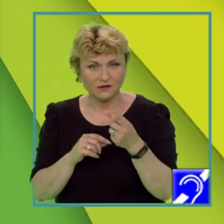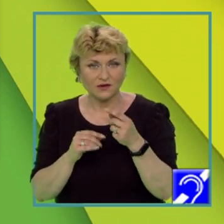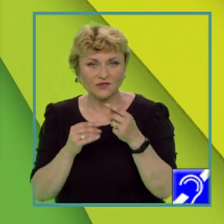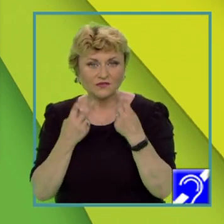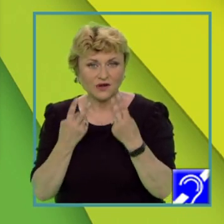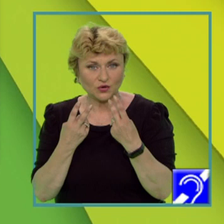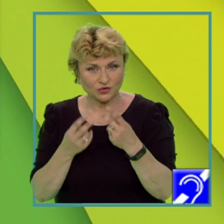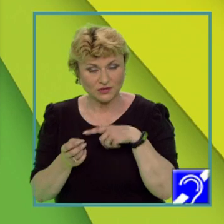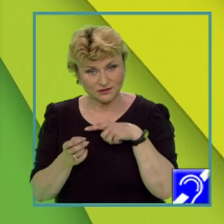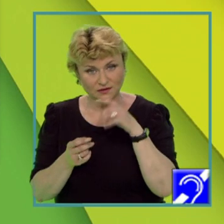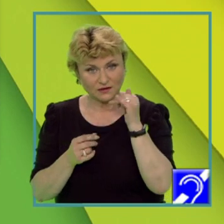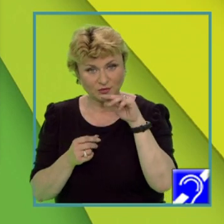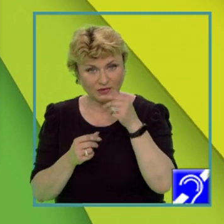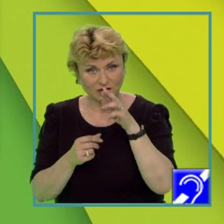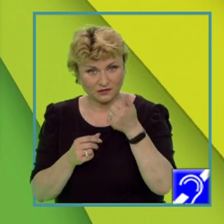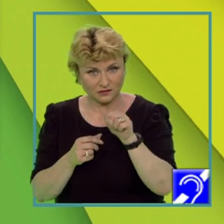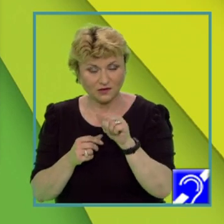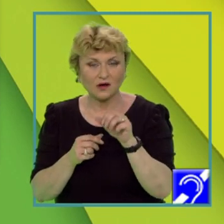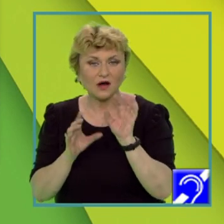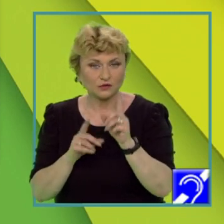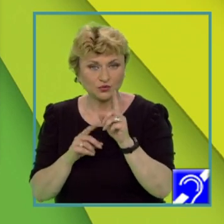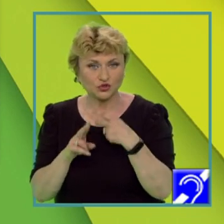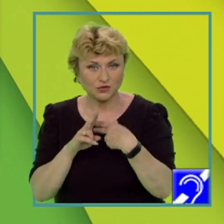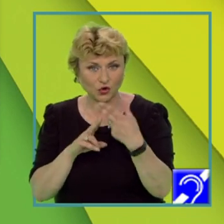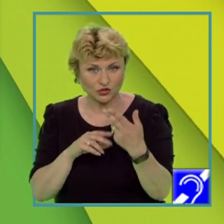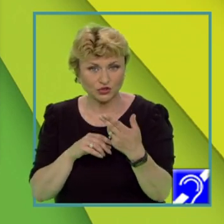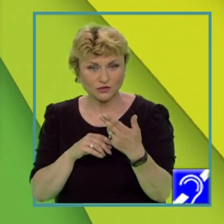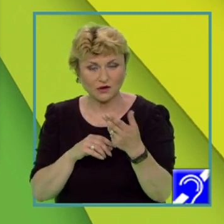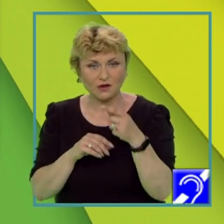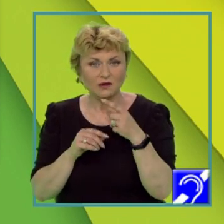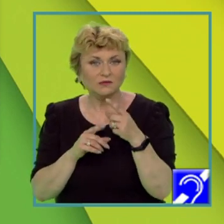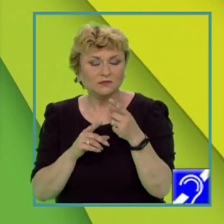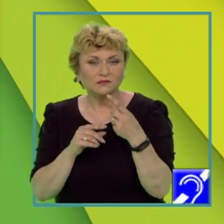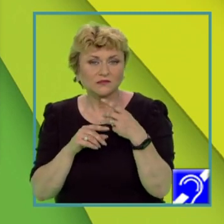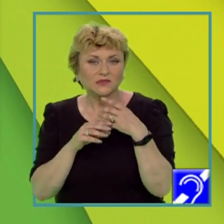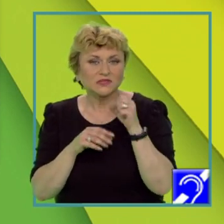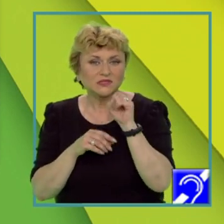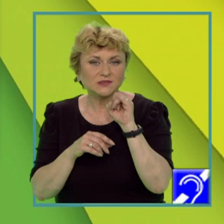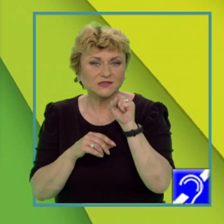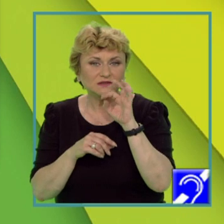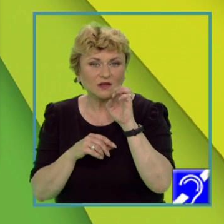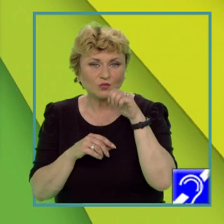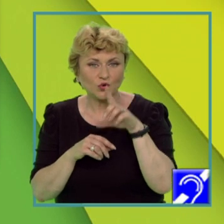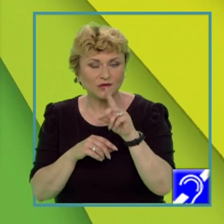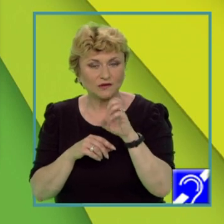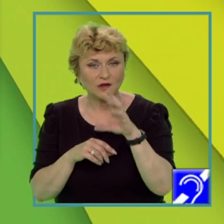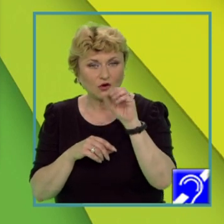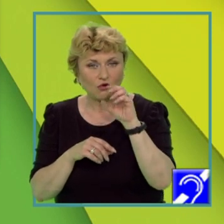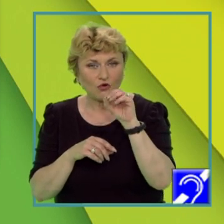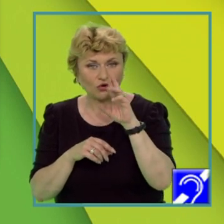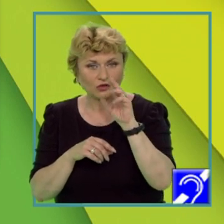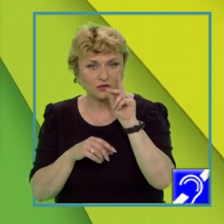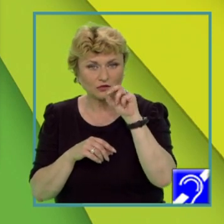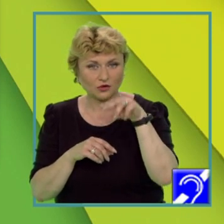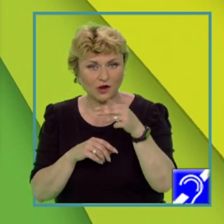în aer este impară atunci originea O a sistemului de coordonate este centrul de simetrie pentru graficul funcției